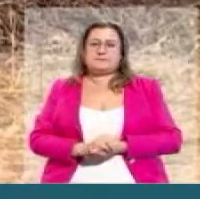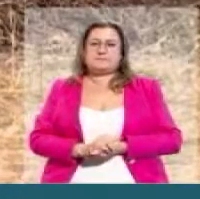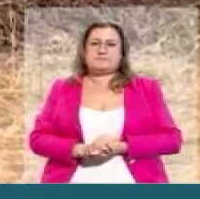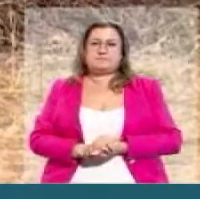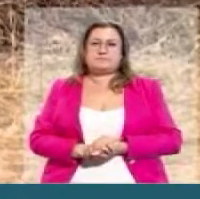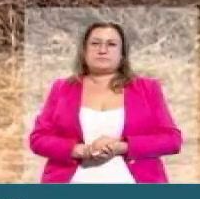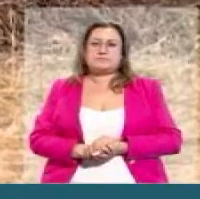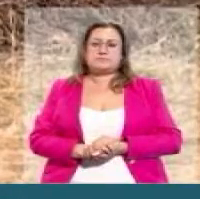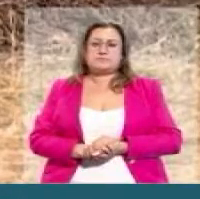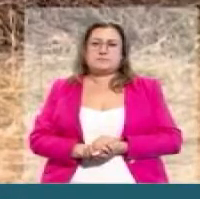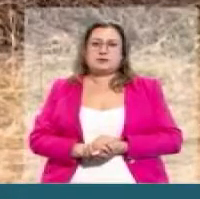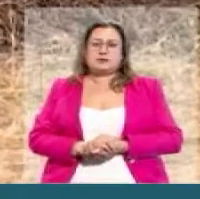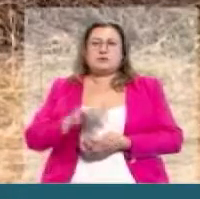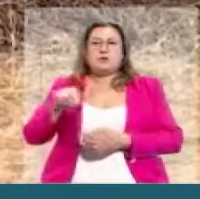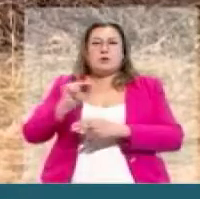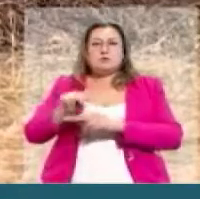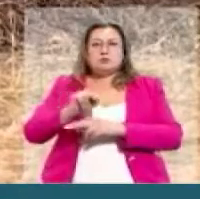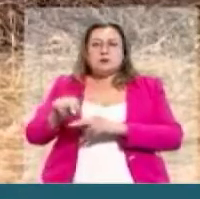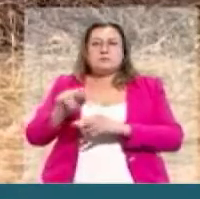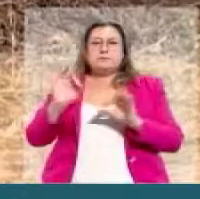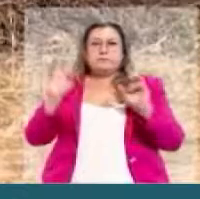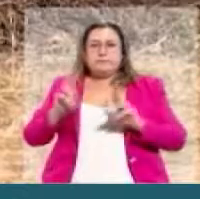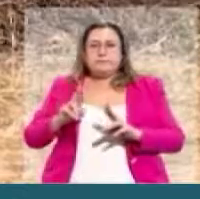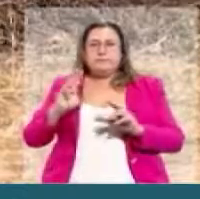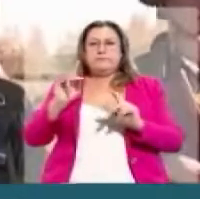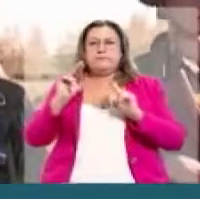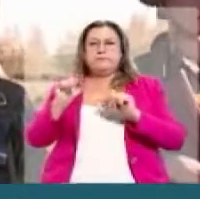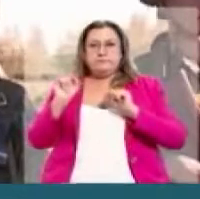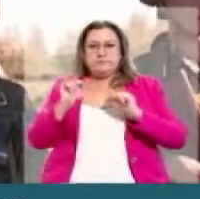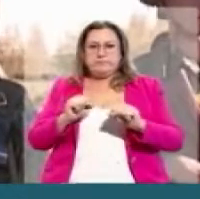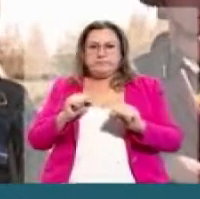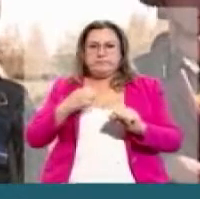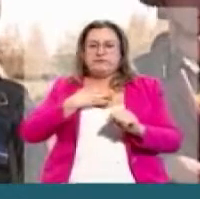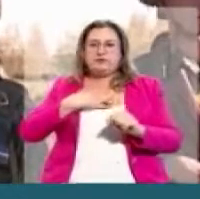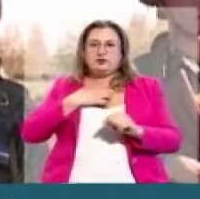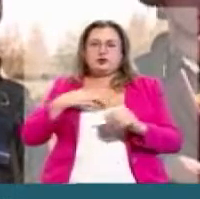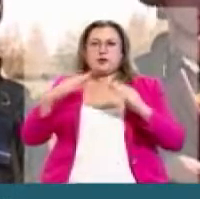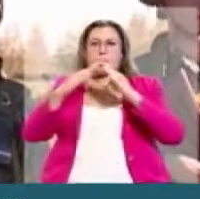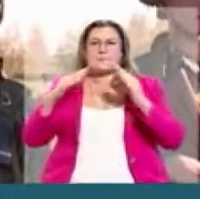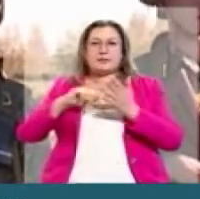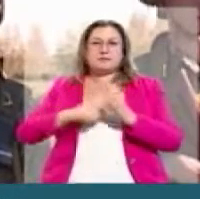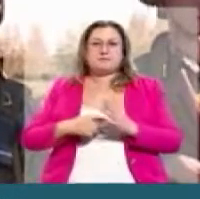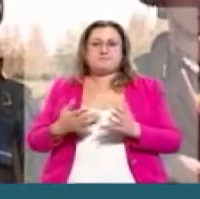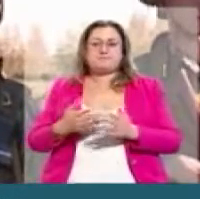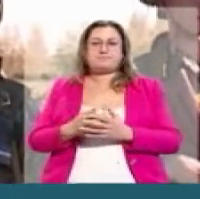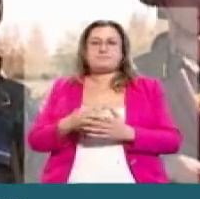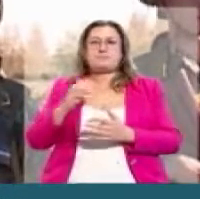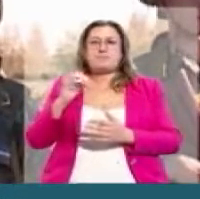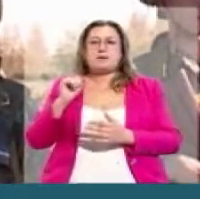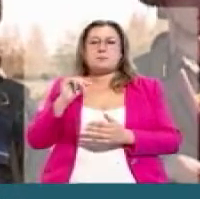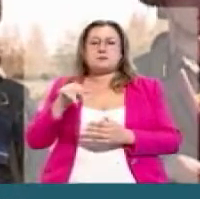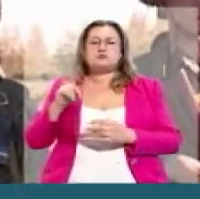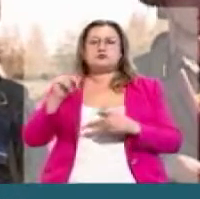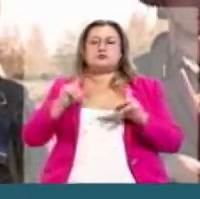алғы шарттары мен қандай әрекеттер жасалу керегі түсіндірілуде. Алматы Алымбек өз жерімен халқын қорғау ер-азаматтың